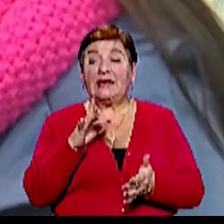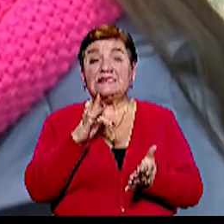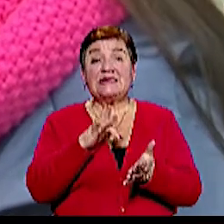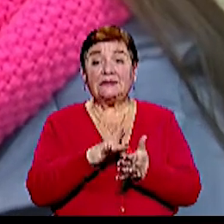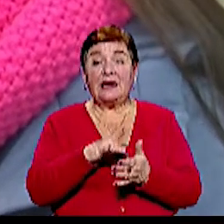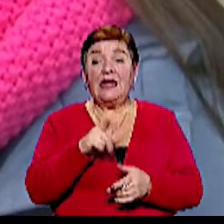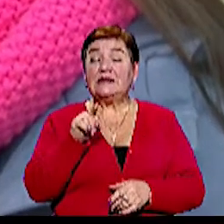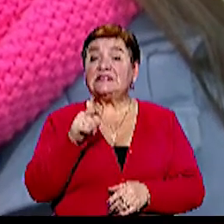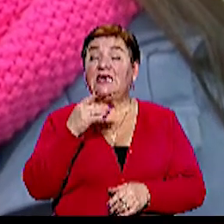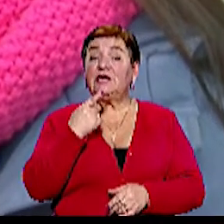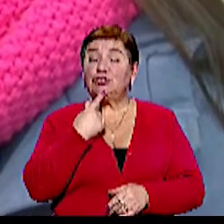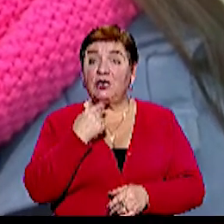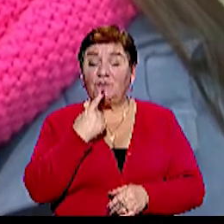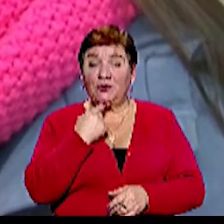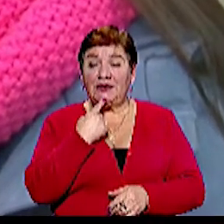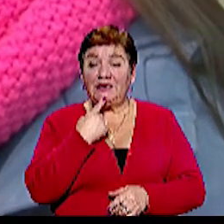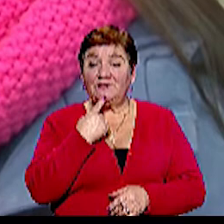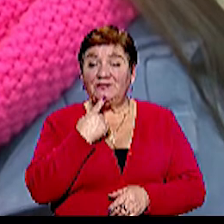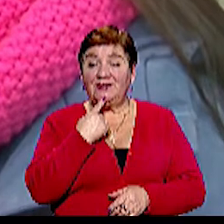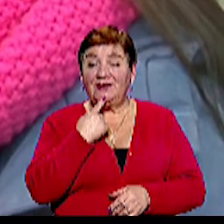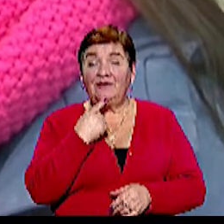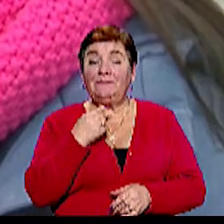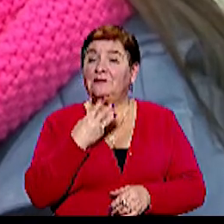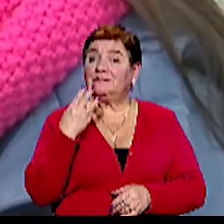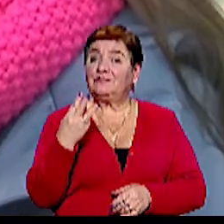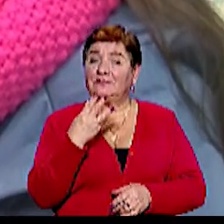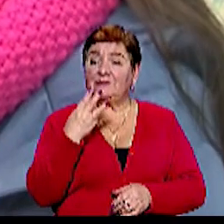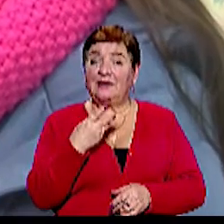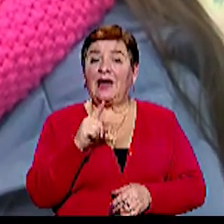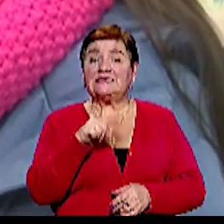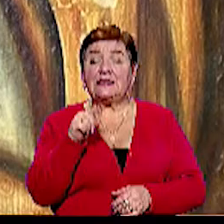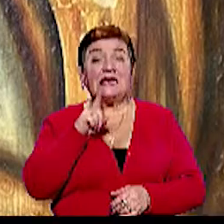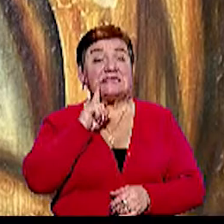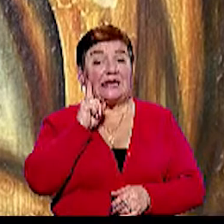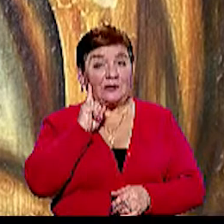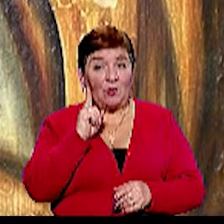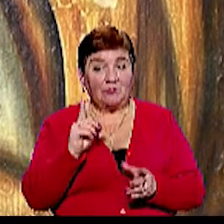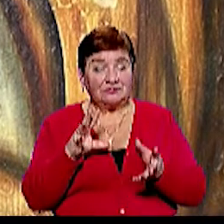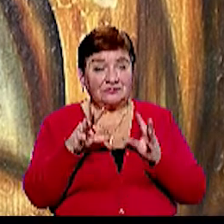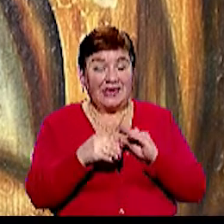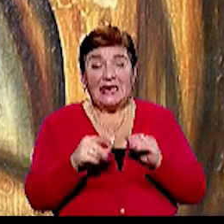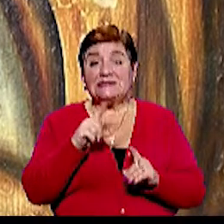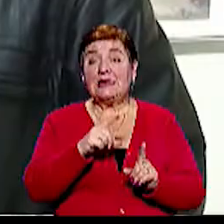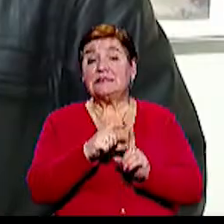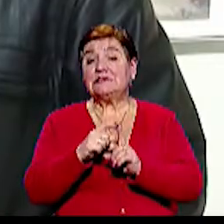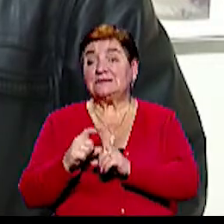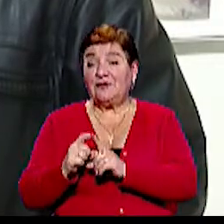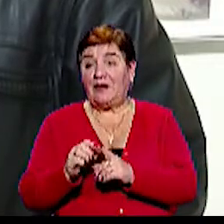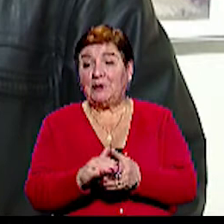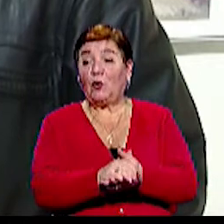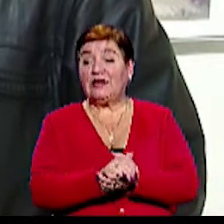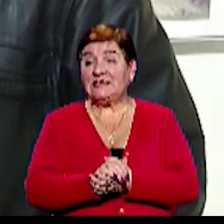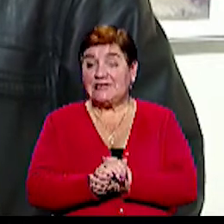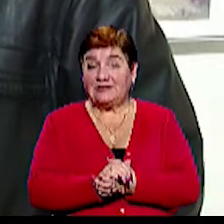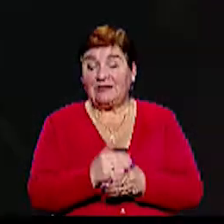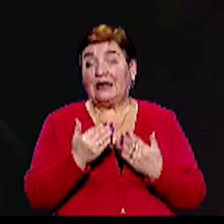Отже, це червоний домінуючий з акцентами зеленого. За словами організатора заходу Миколи